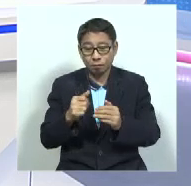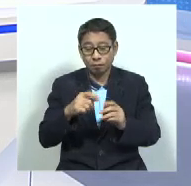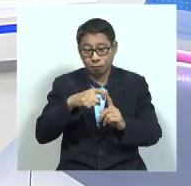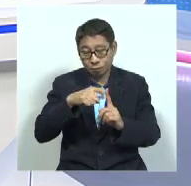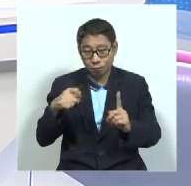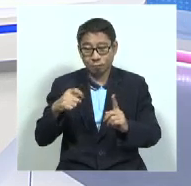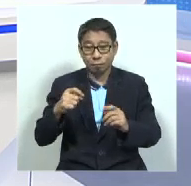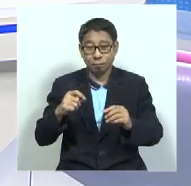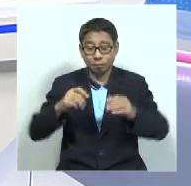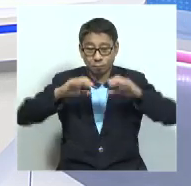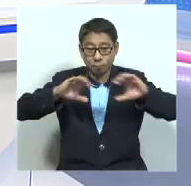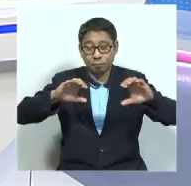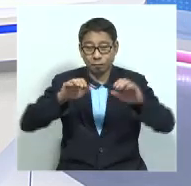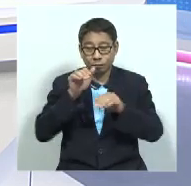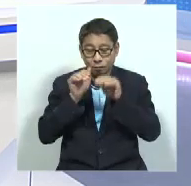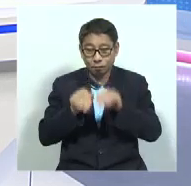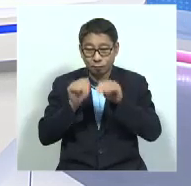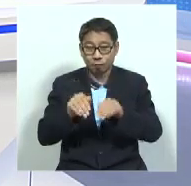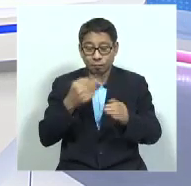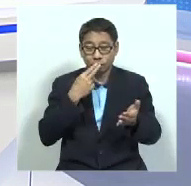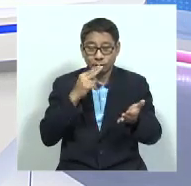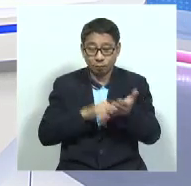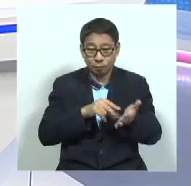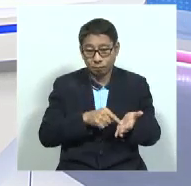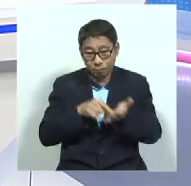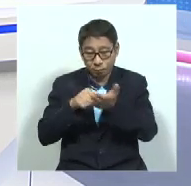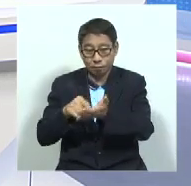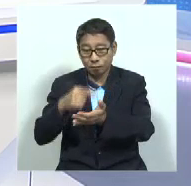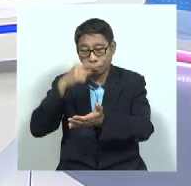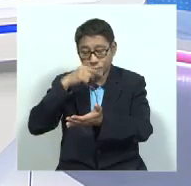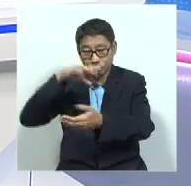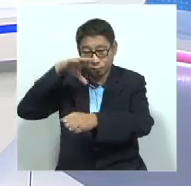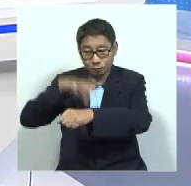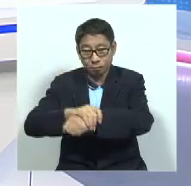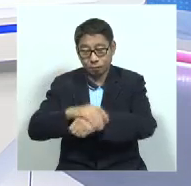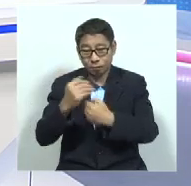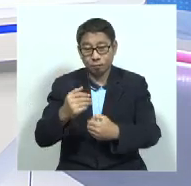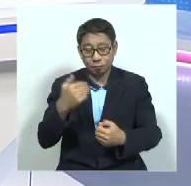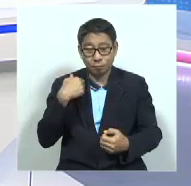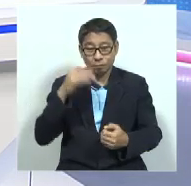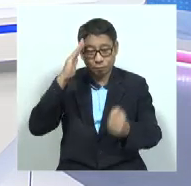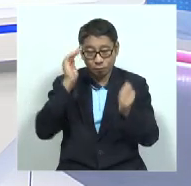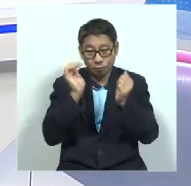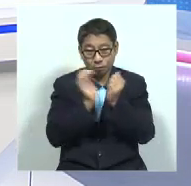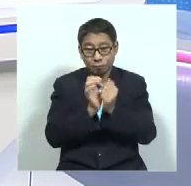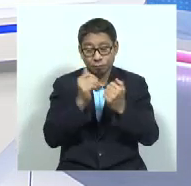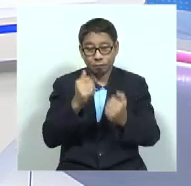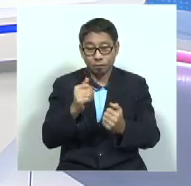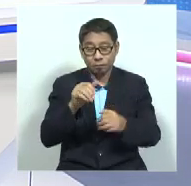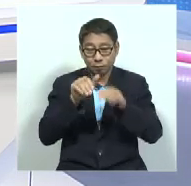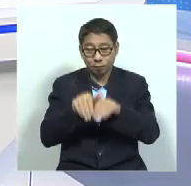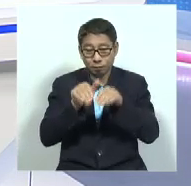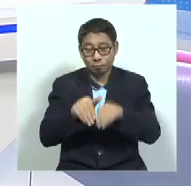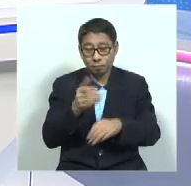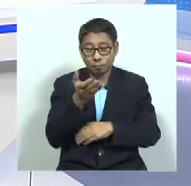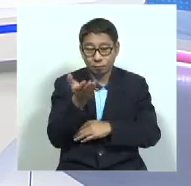ลียย้ำว่ารัฐบาลออสเตรเลียนะครับจดหมายที่ส่งเข้ามาขอให้ไทยจับกุมตัวเนี่ยมาจากอินเตอร์โพลของออสเตรเลียนะไม่ใช่บาเรนนะครับ